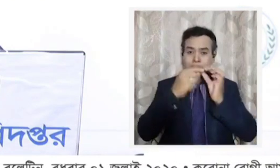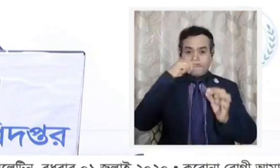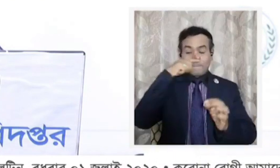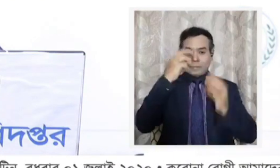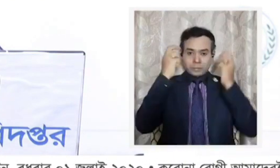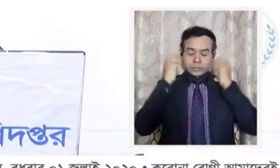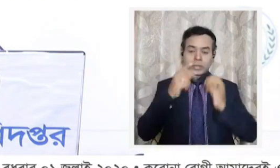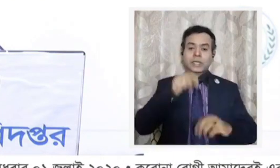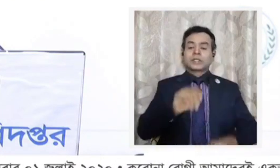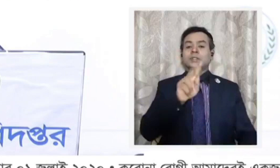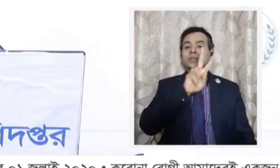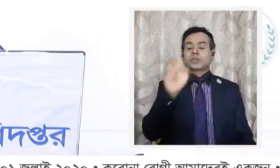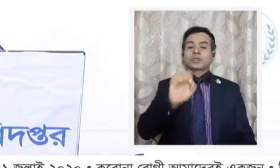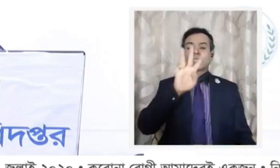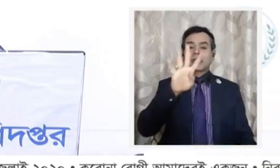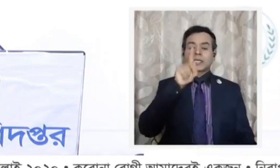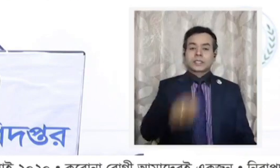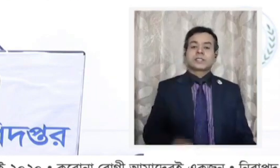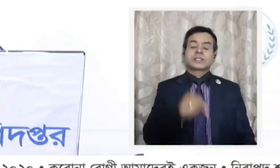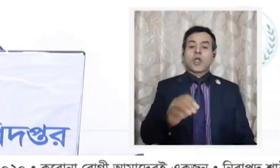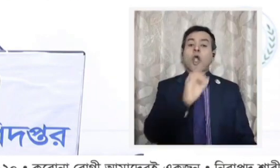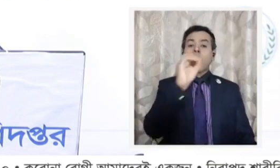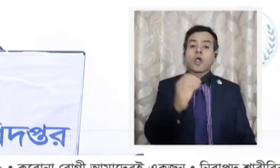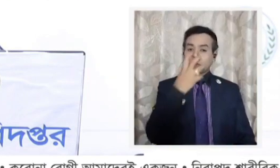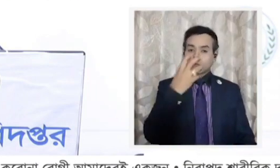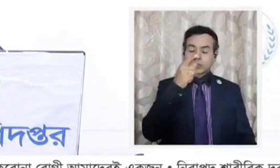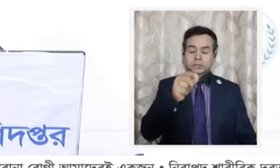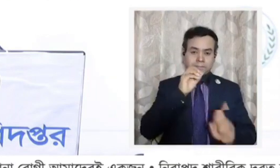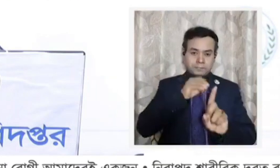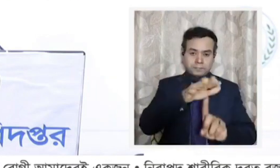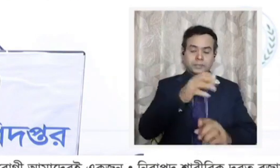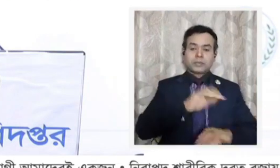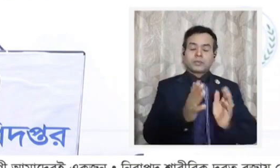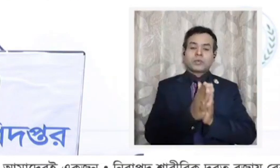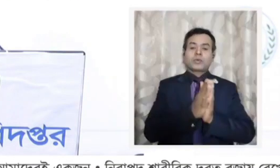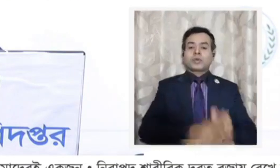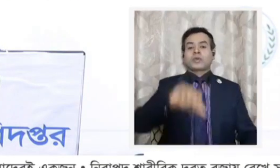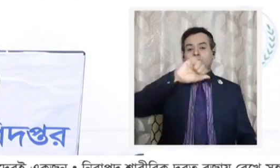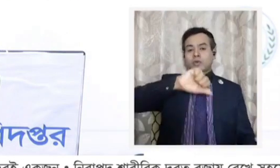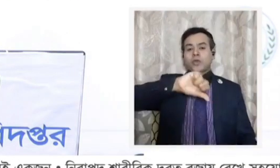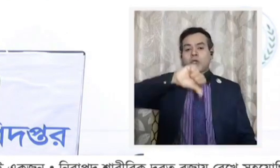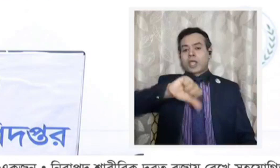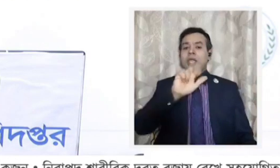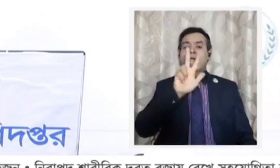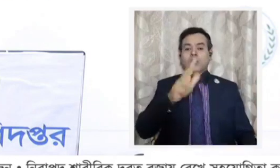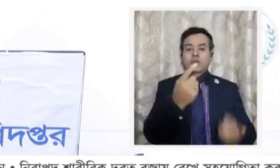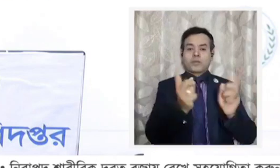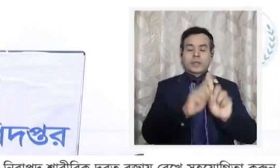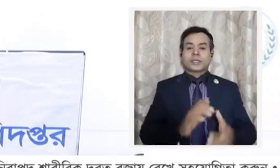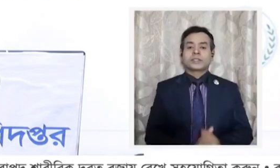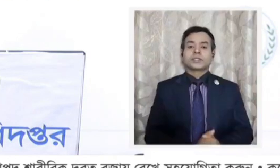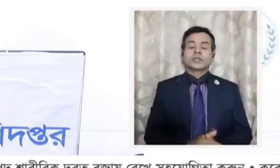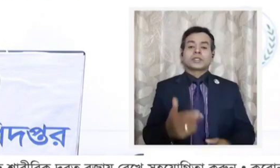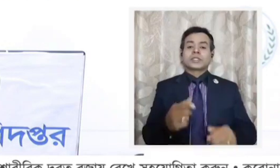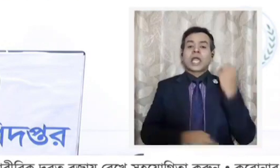11,144টি এবং সারা দেশে হাই ফ্লো ন্যাজাল ক্যানুলার সংখ্যা 204টি, অক্সিজেন কনসেন্ট্রেশনের সংখ্যা সারা